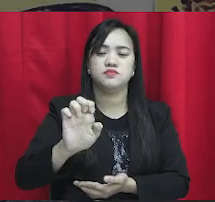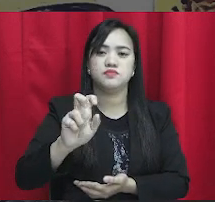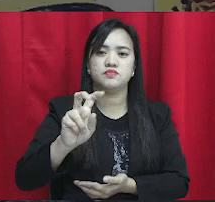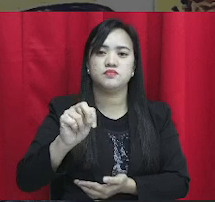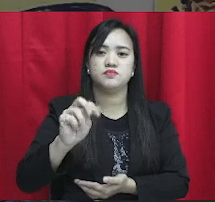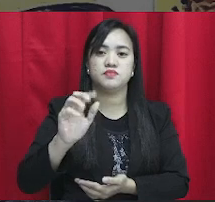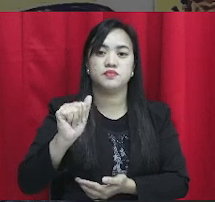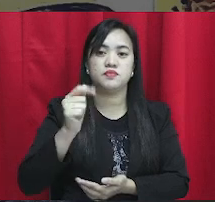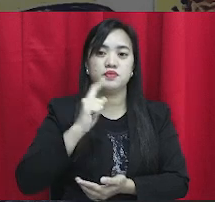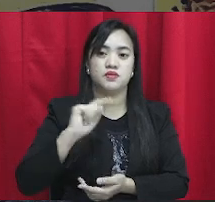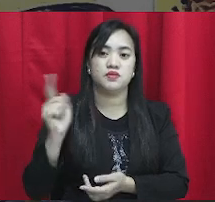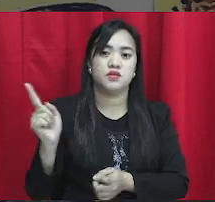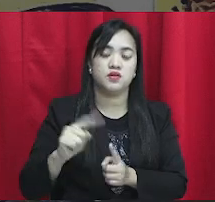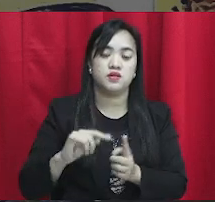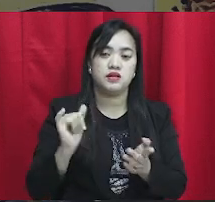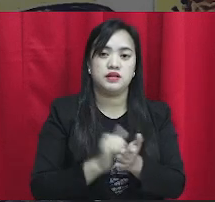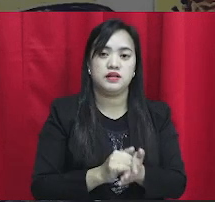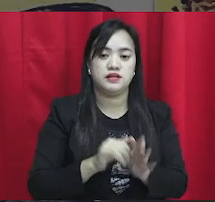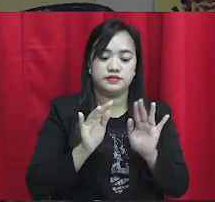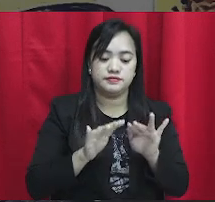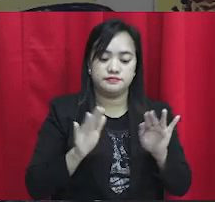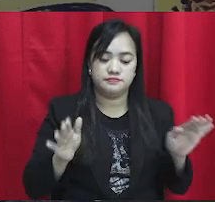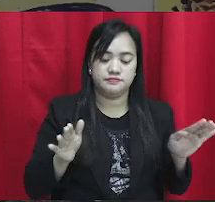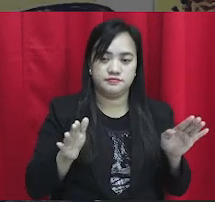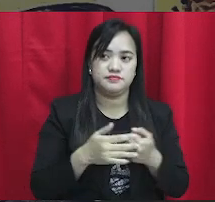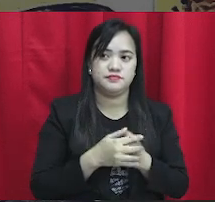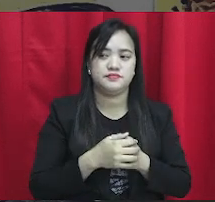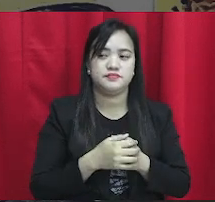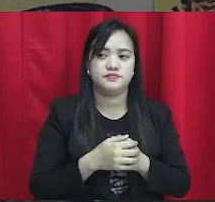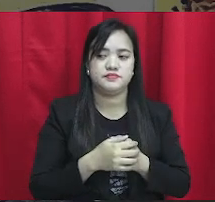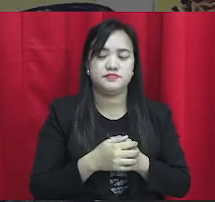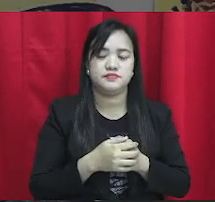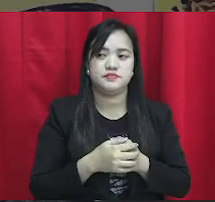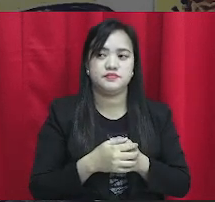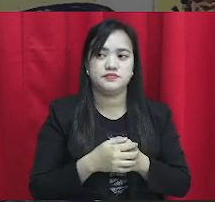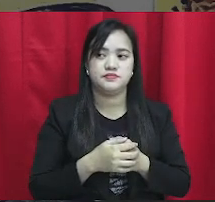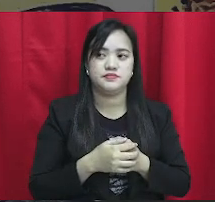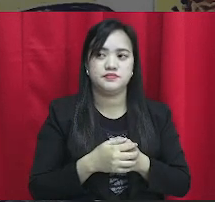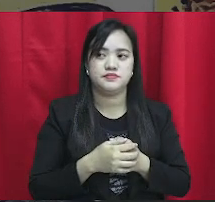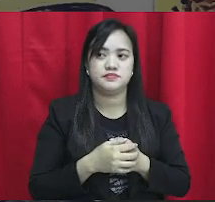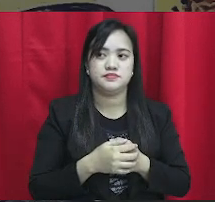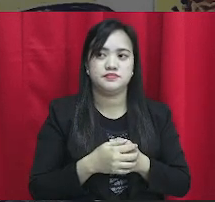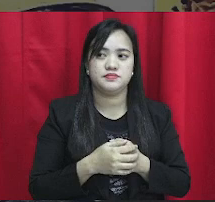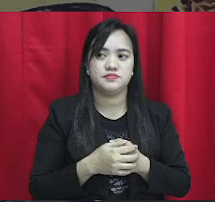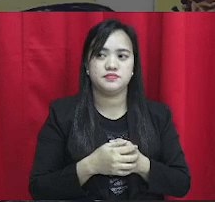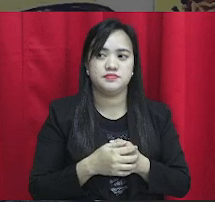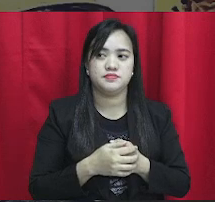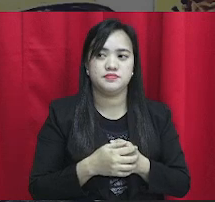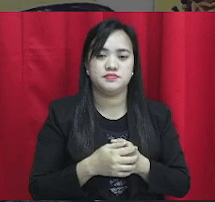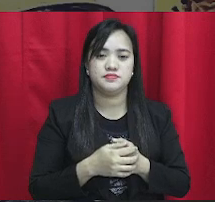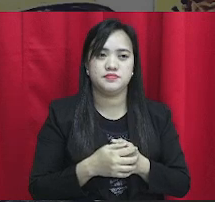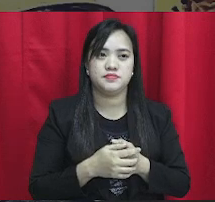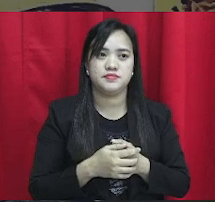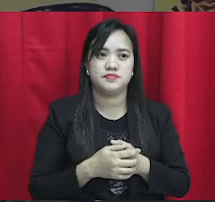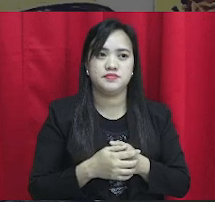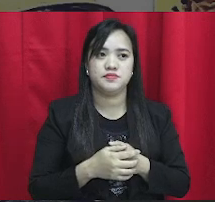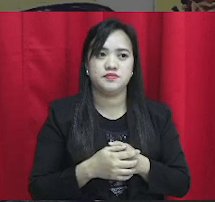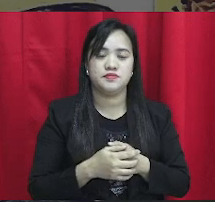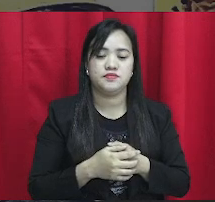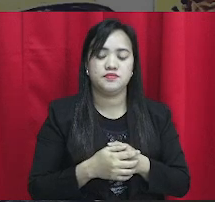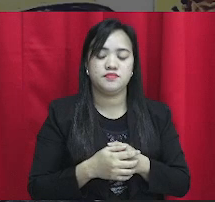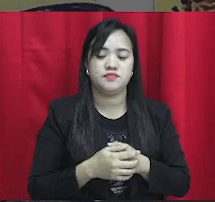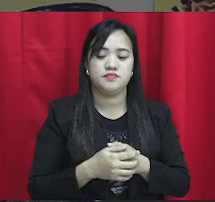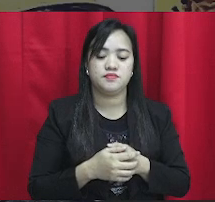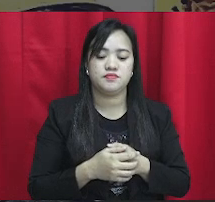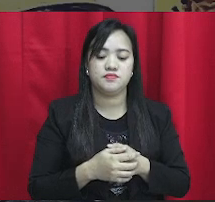pumupunta. Ay, namin ako doon naman. Ah, okay. Pumupunta dyan po yung mga anak nyo at mga apo.